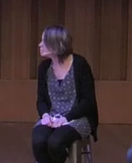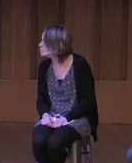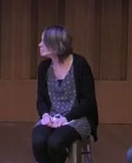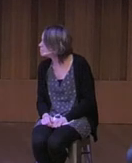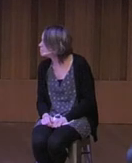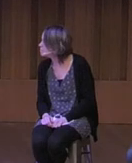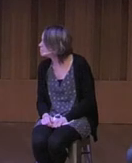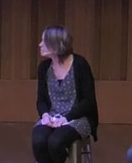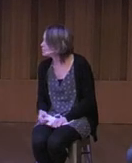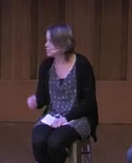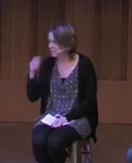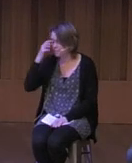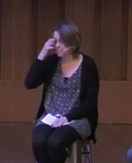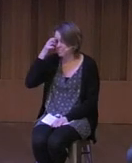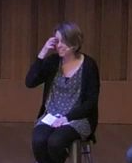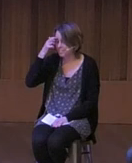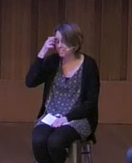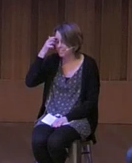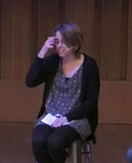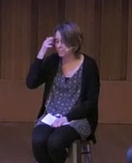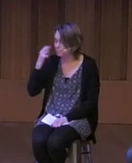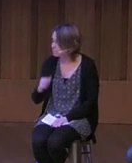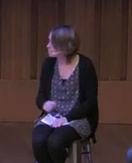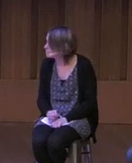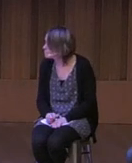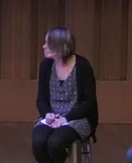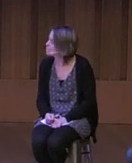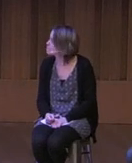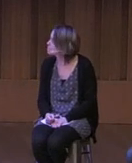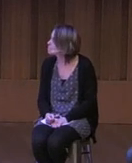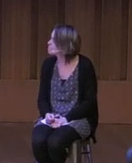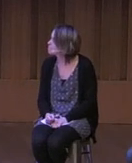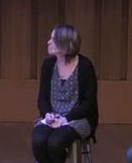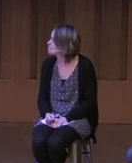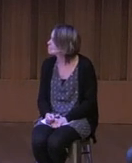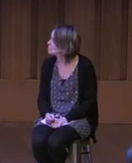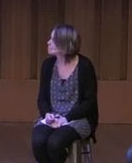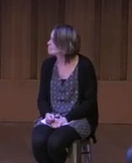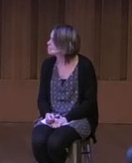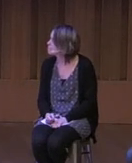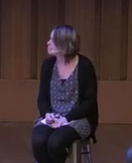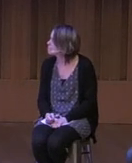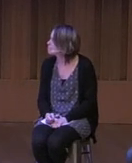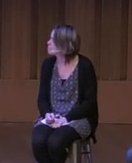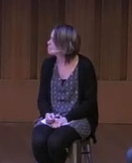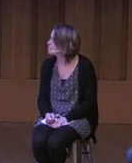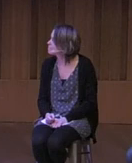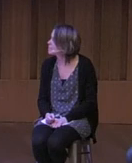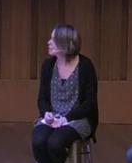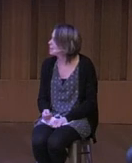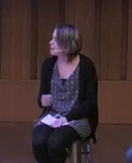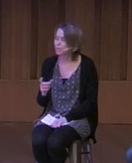Via a través del carrer Pi Maragall, funcionant com dues places juntes tan necessàries per tot tipus d'activitats socials i